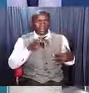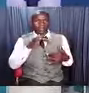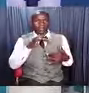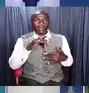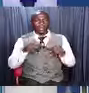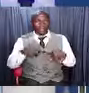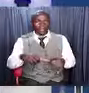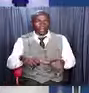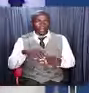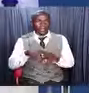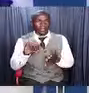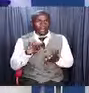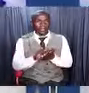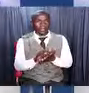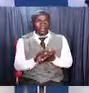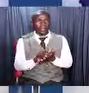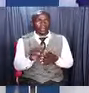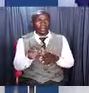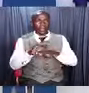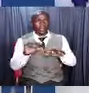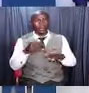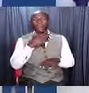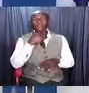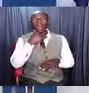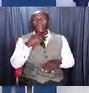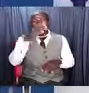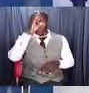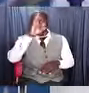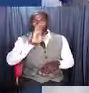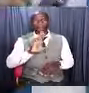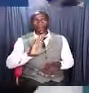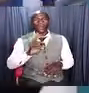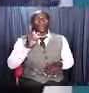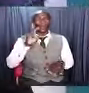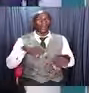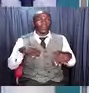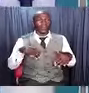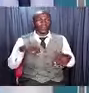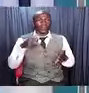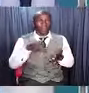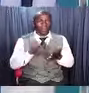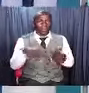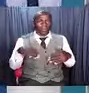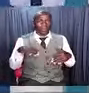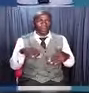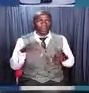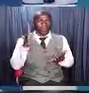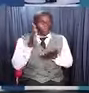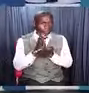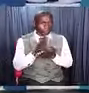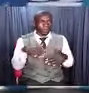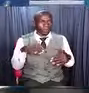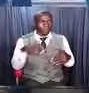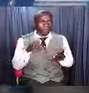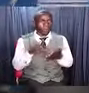be wrapped. And tarry in that. Haya muite baba Mungu then call our father. Atafanya, atafanya, atafanya, atafanya. He'll